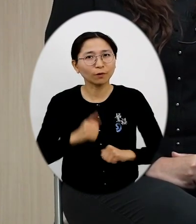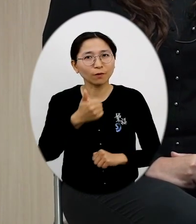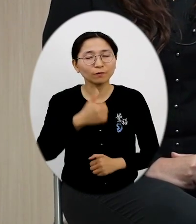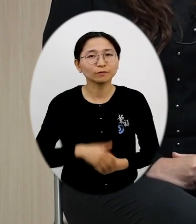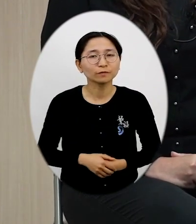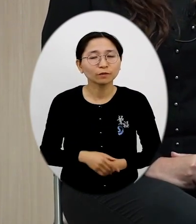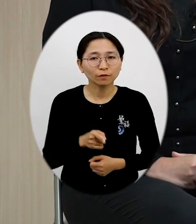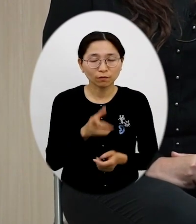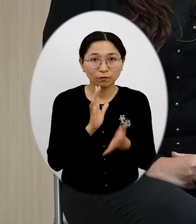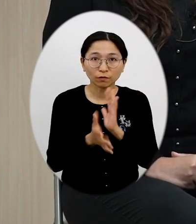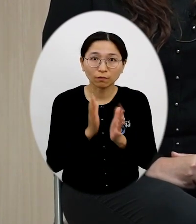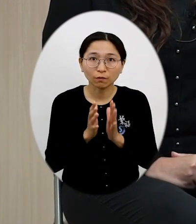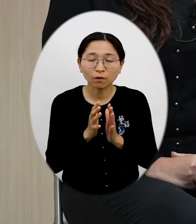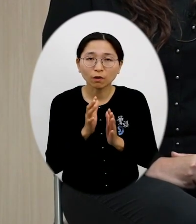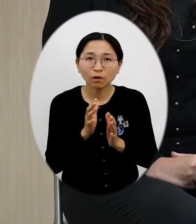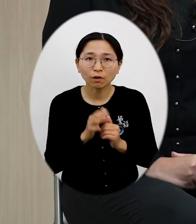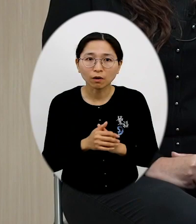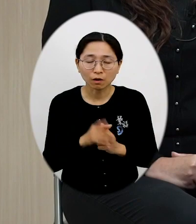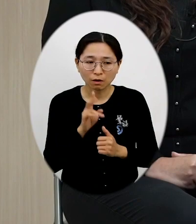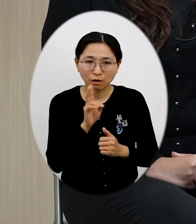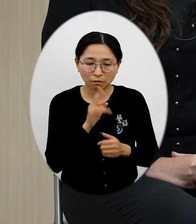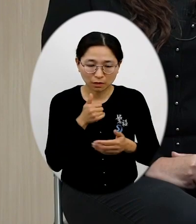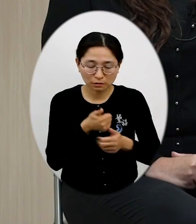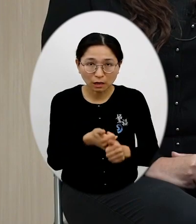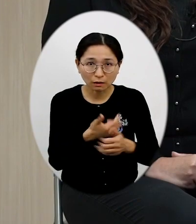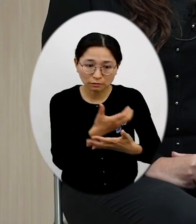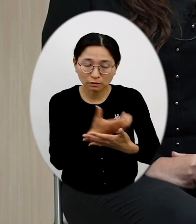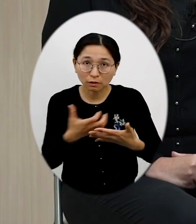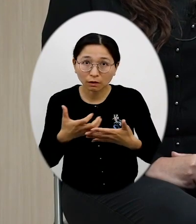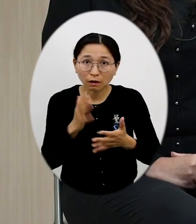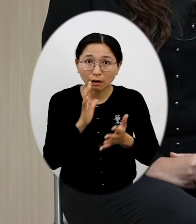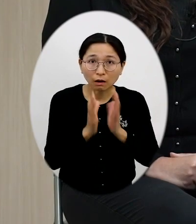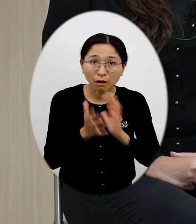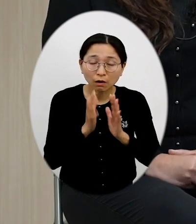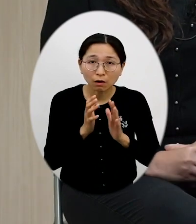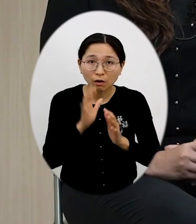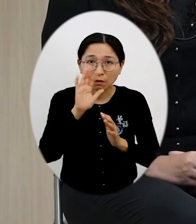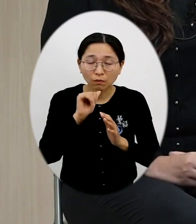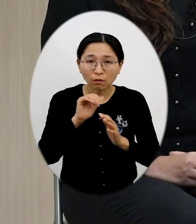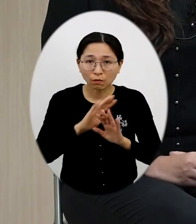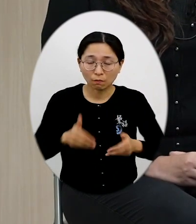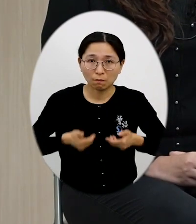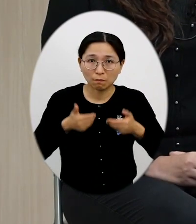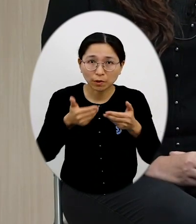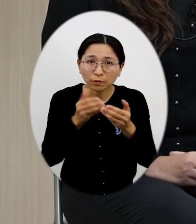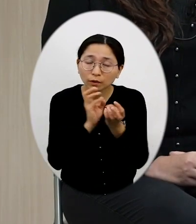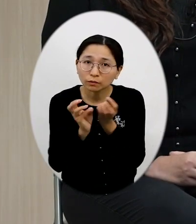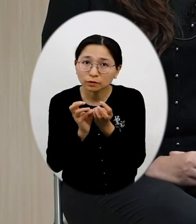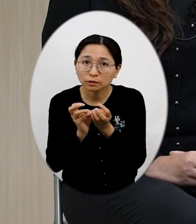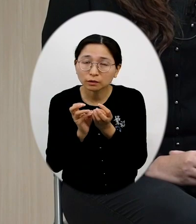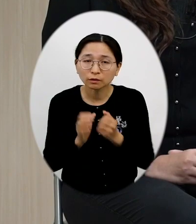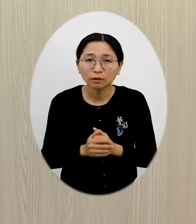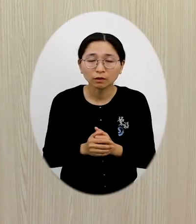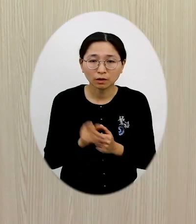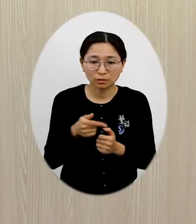犀利啊！咁其实咧，手语系咪好似即系字面咁讲，我用啲手部嘅动作咧就可以表达到个意